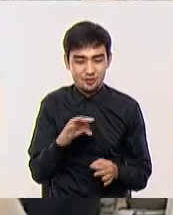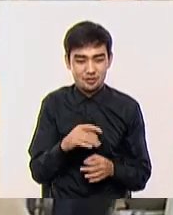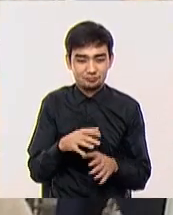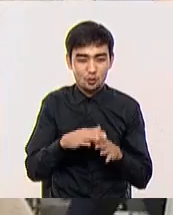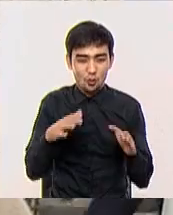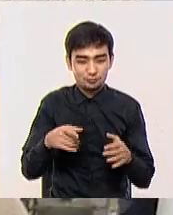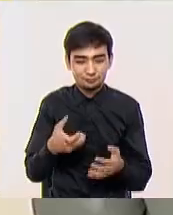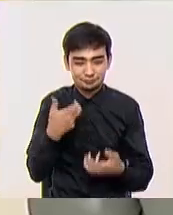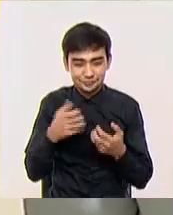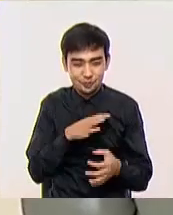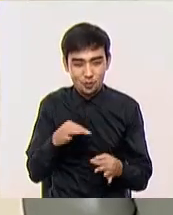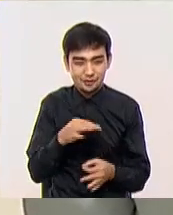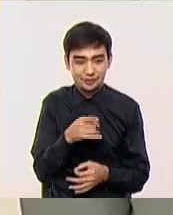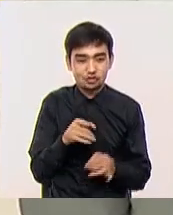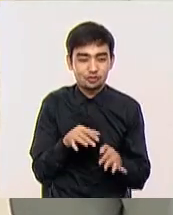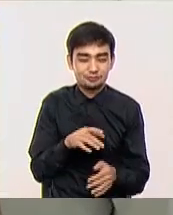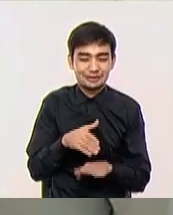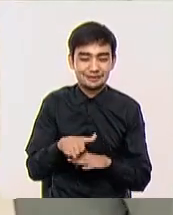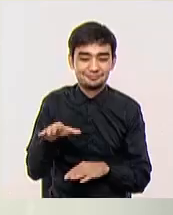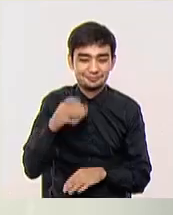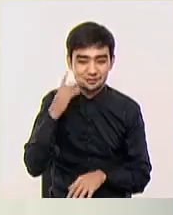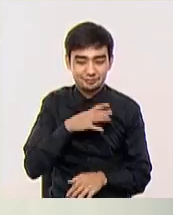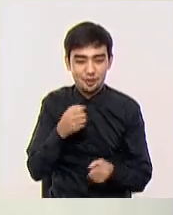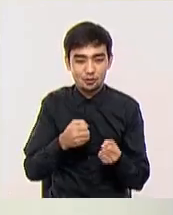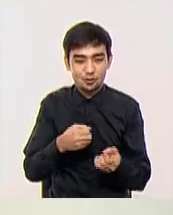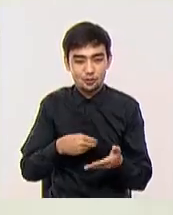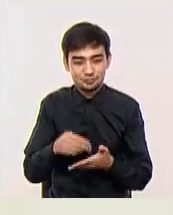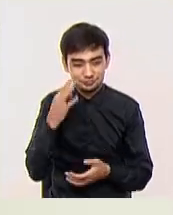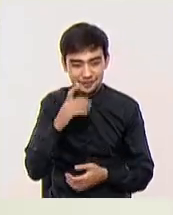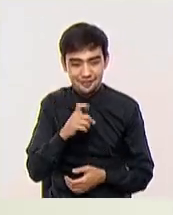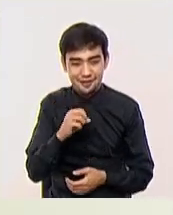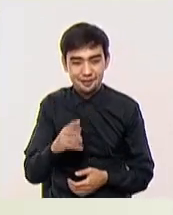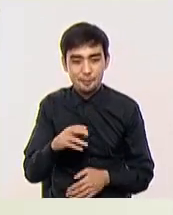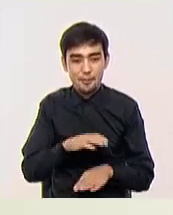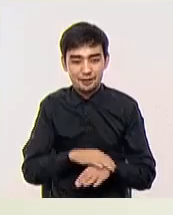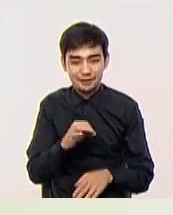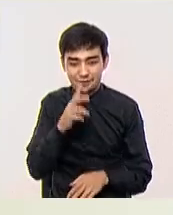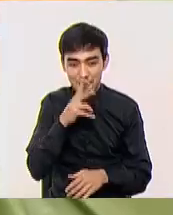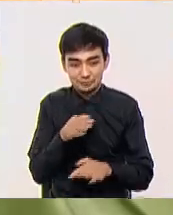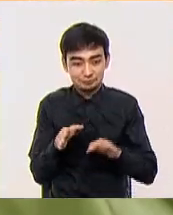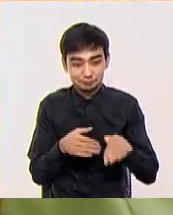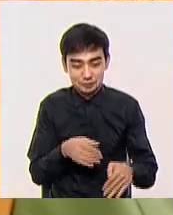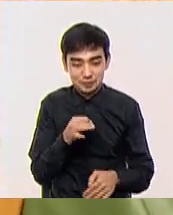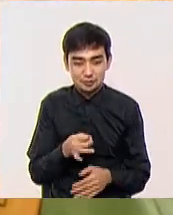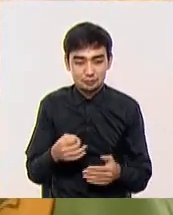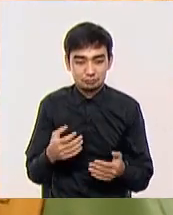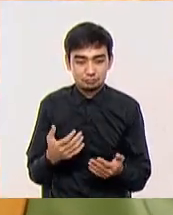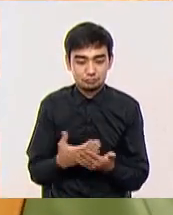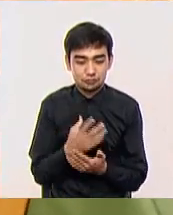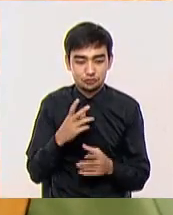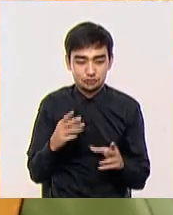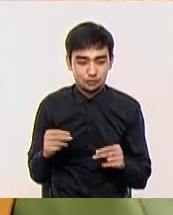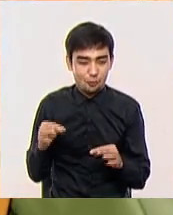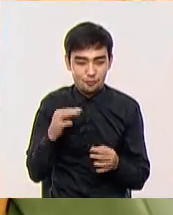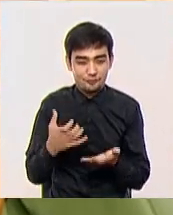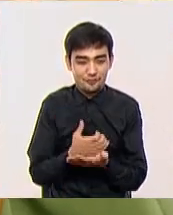горнодобывающем предприятии. Он решил оформить кредит на покупку автомобиля в Халык-банк и всего 2 спустя оказался в числе